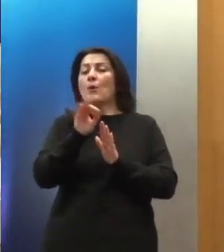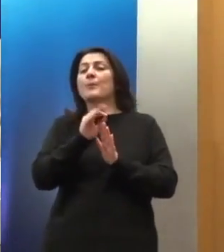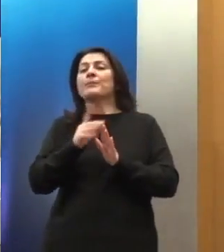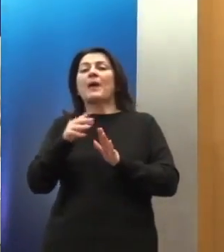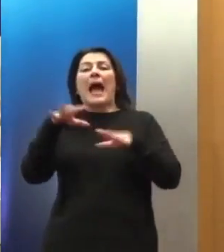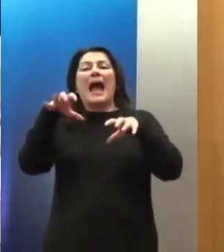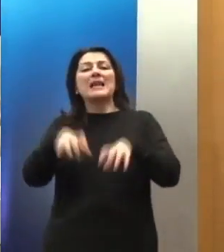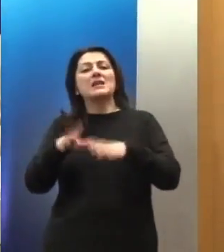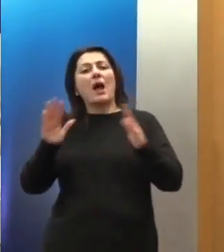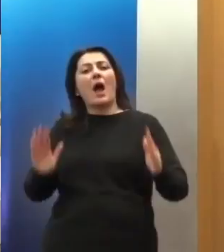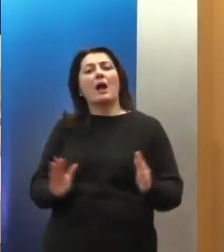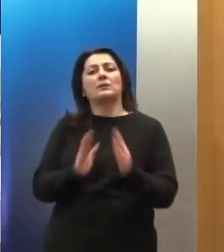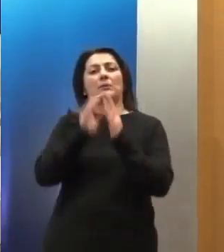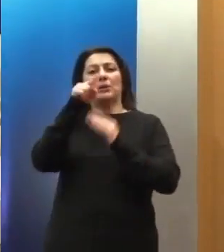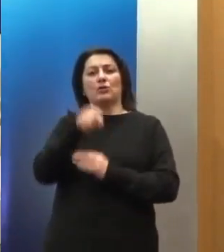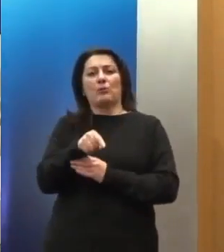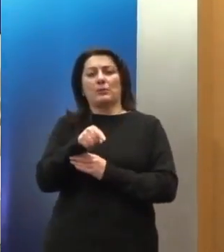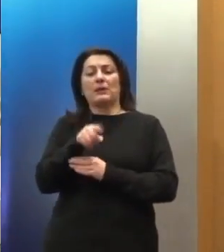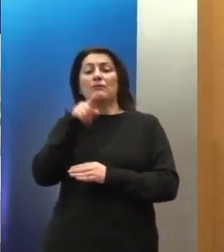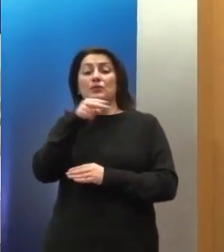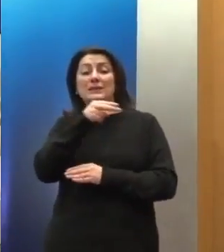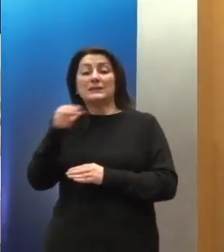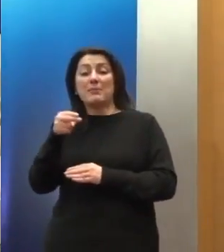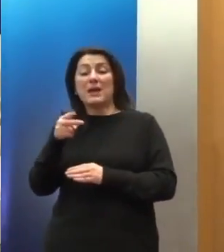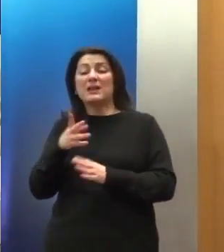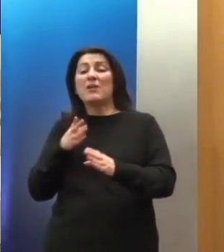της ανεργίας, που είναι η μη πρόσβασιμότητα σε